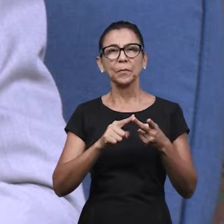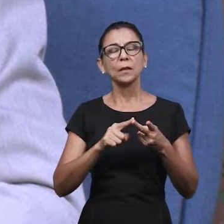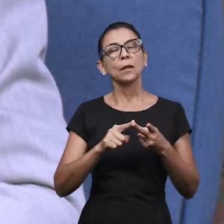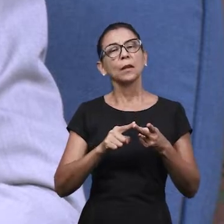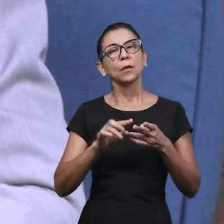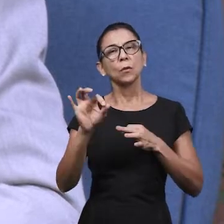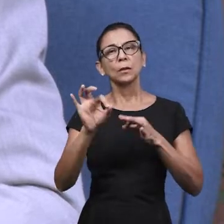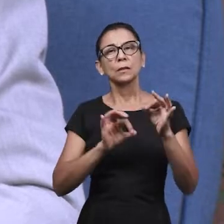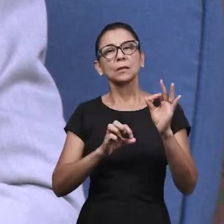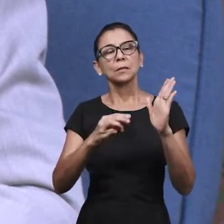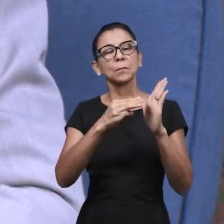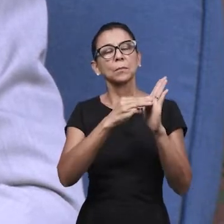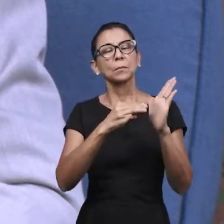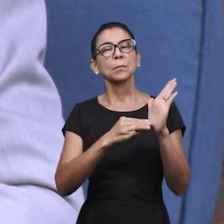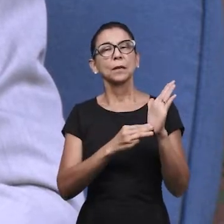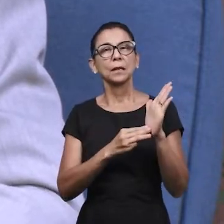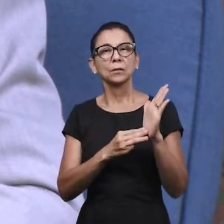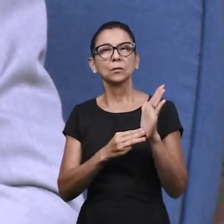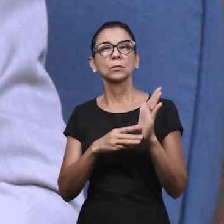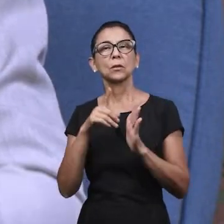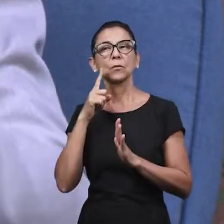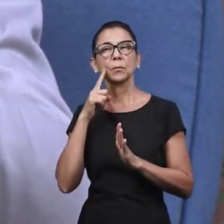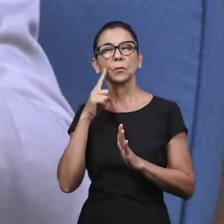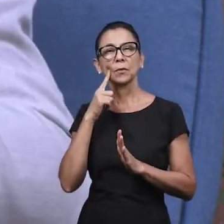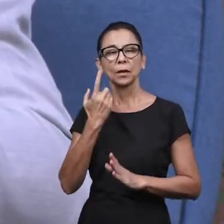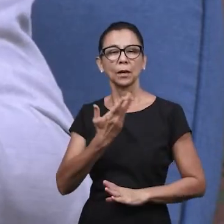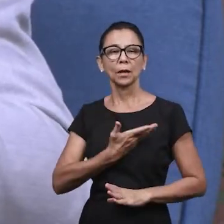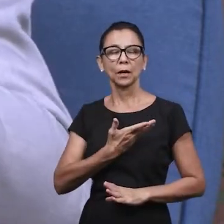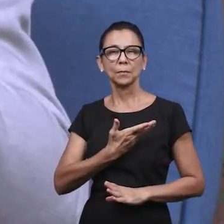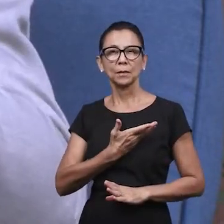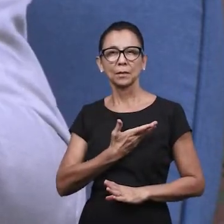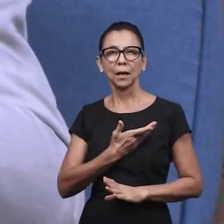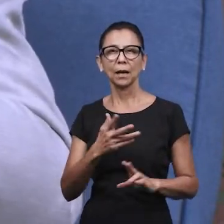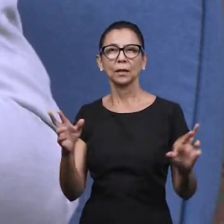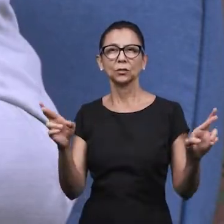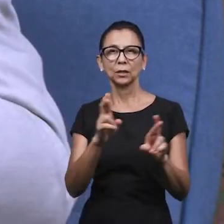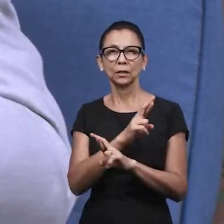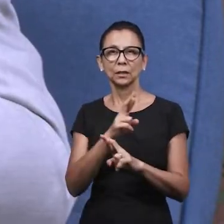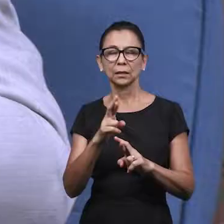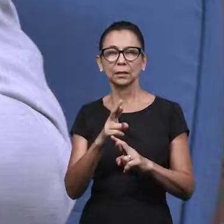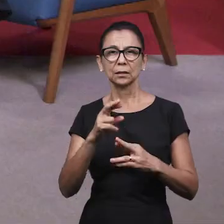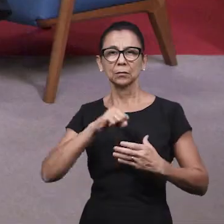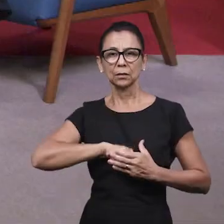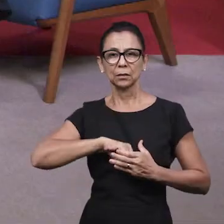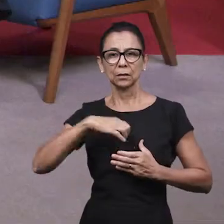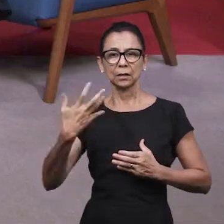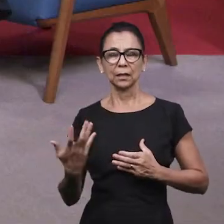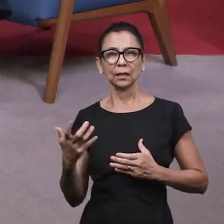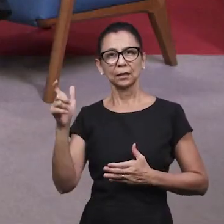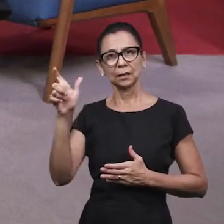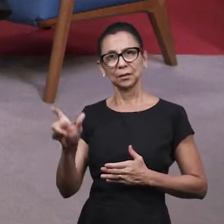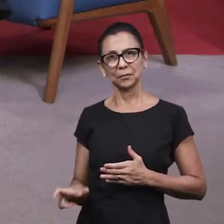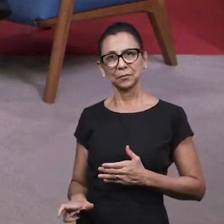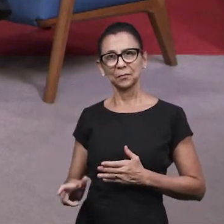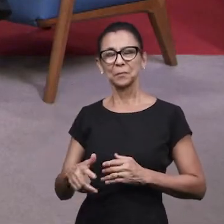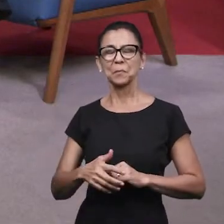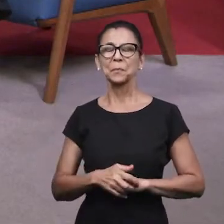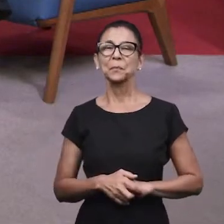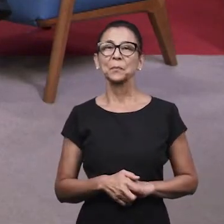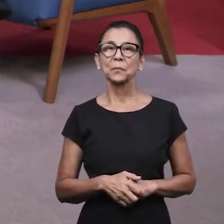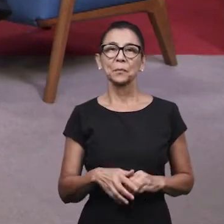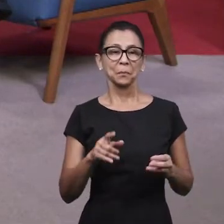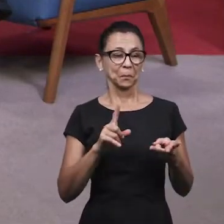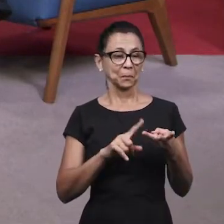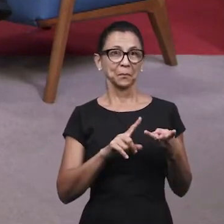la docteure Fernanda Becali parlera sur le rapport d'amitié dans la formation du caractère humain. Dans le volet parfaite louange,